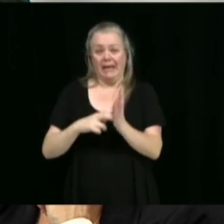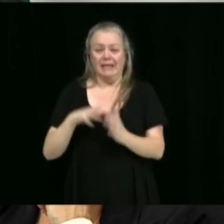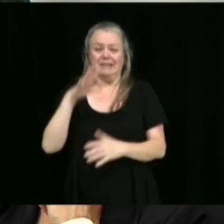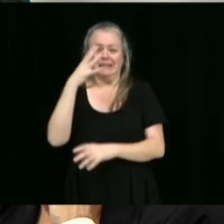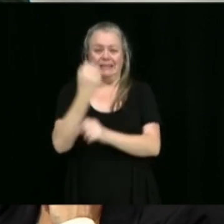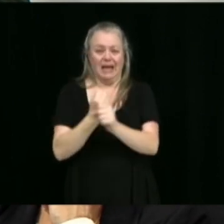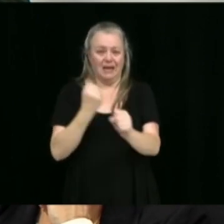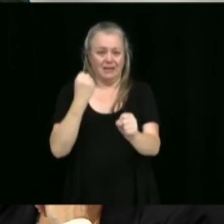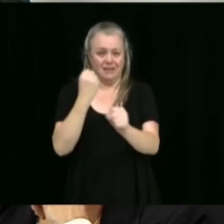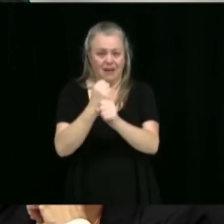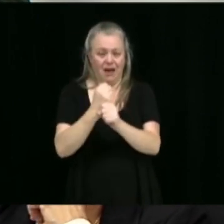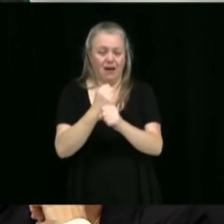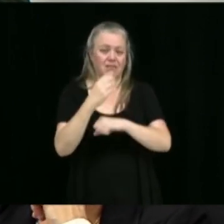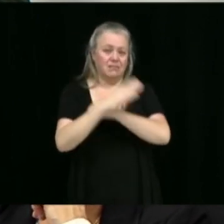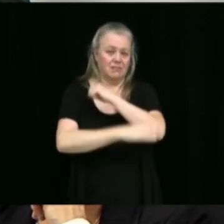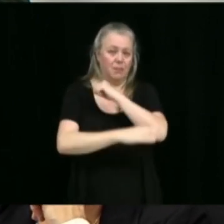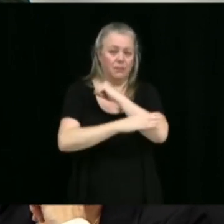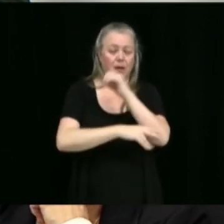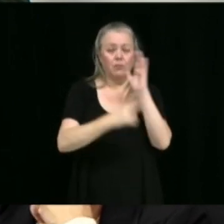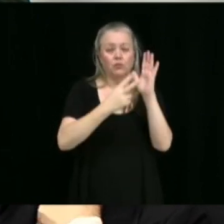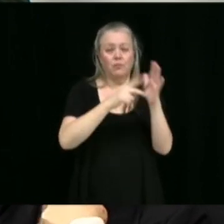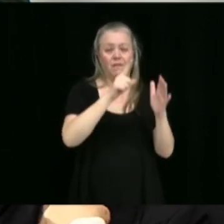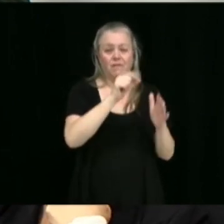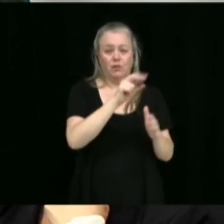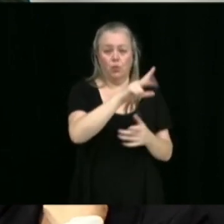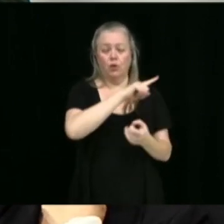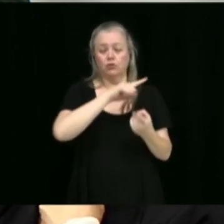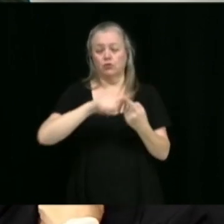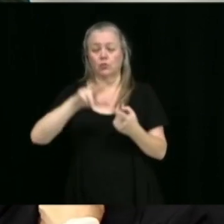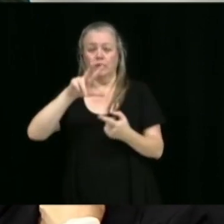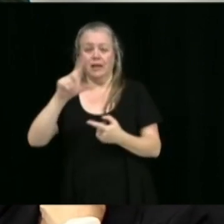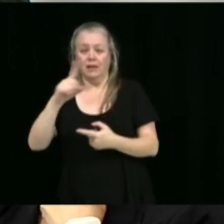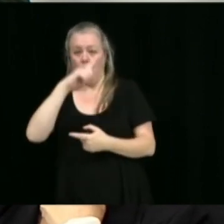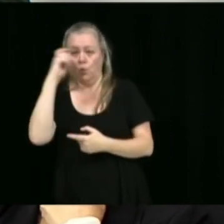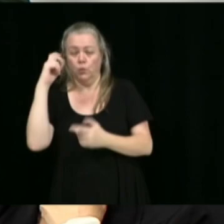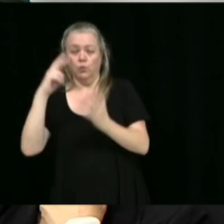septembre 2023 au 31 août 2028.